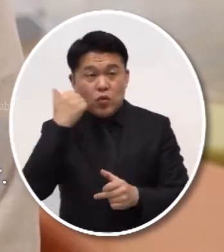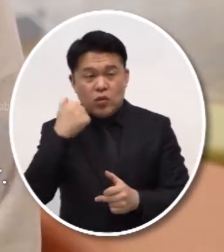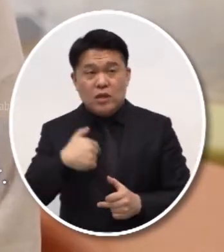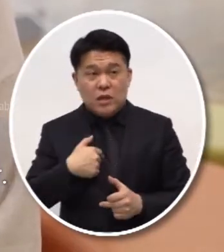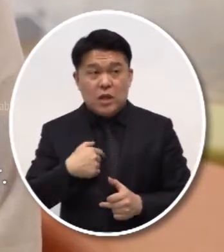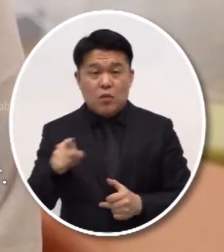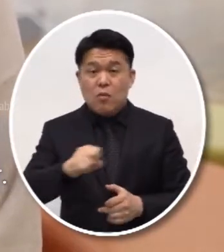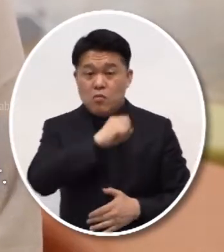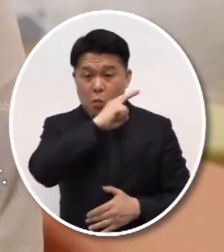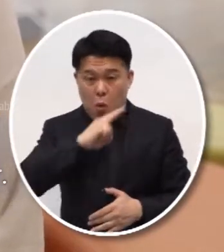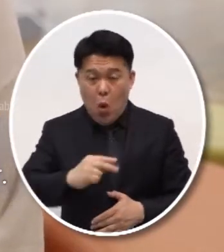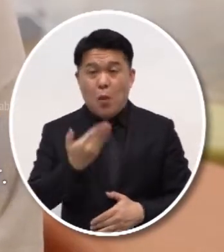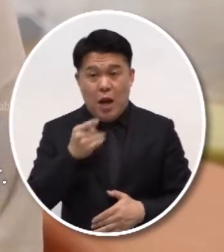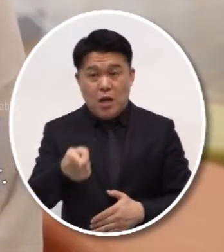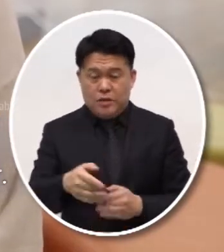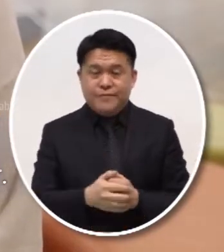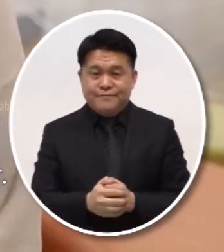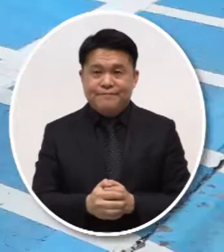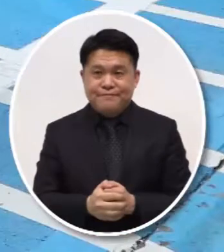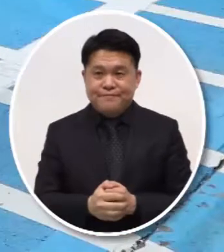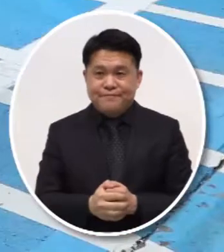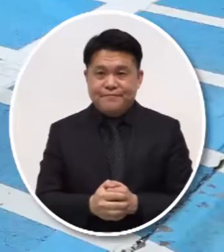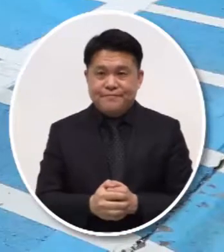아니라 저희에게도 편한 시설이기도 합니다.